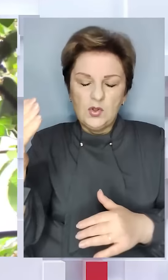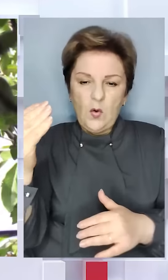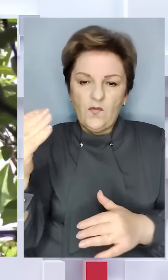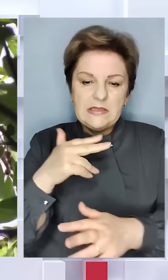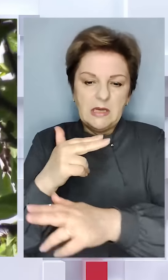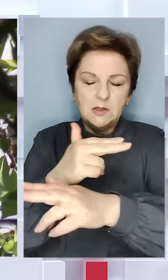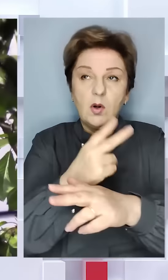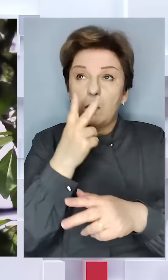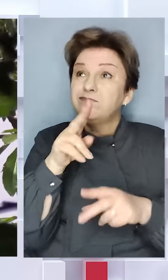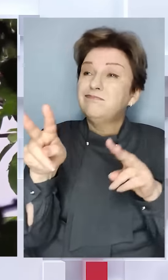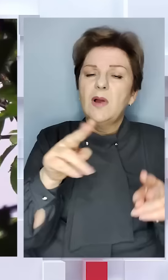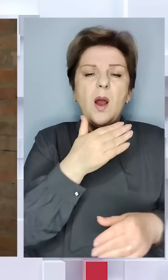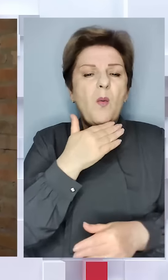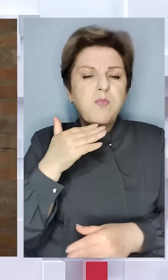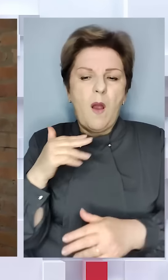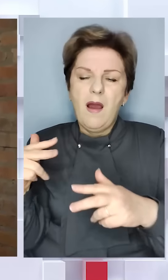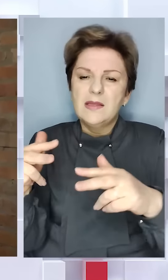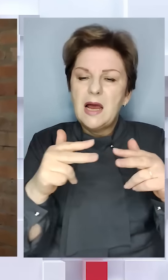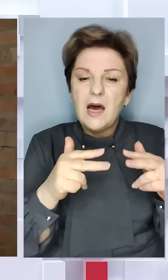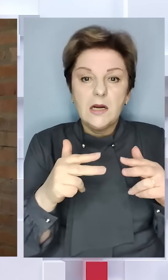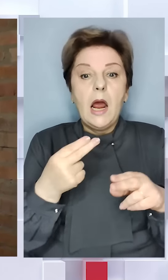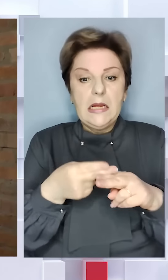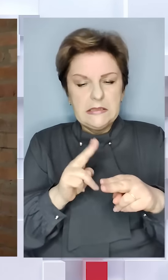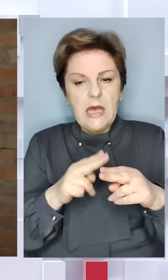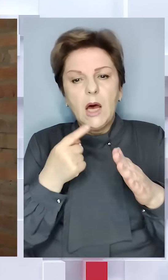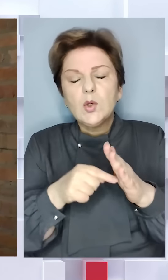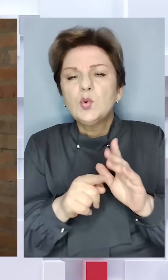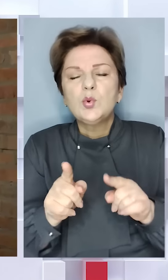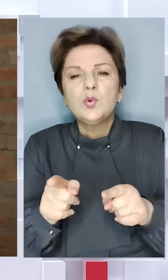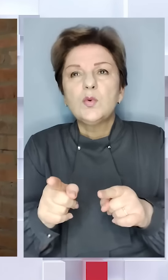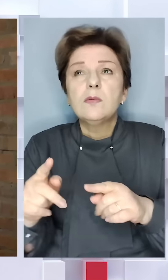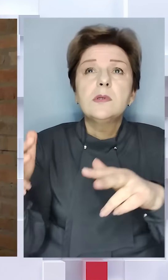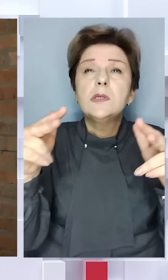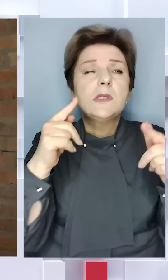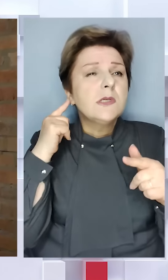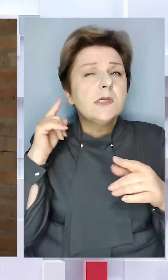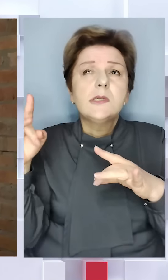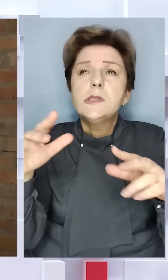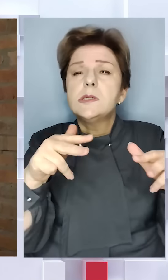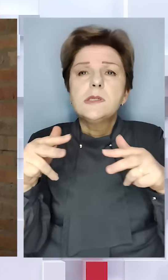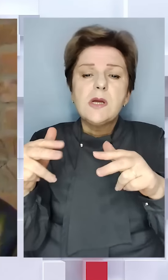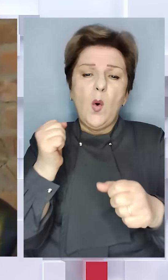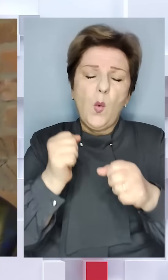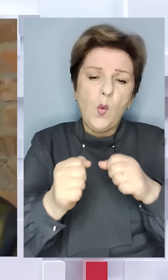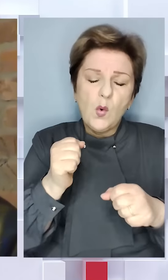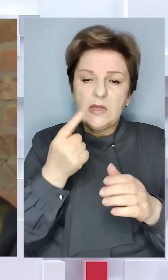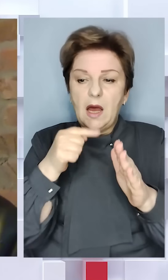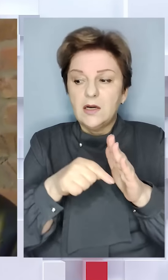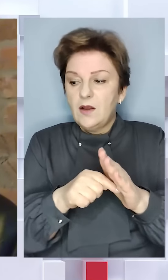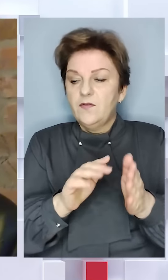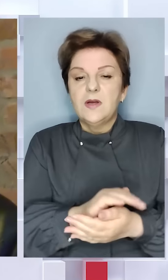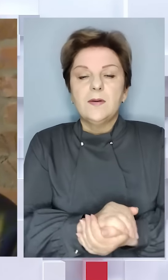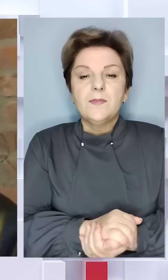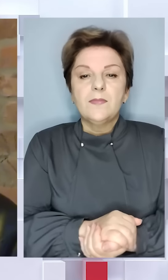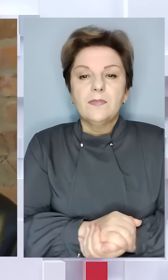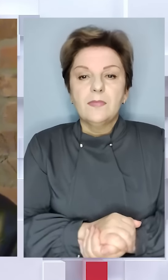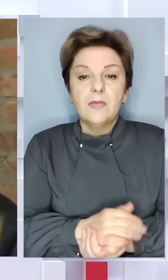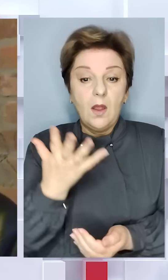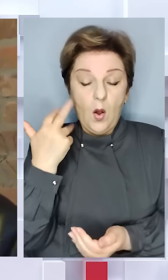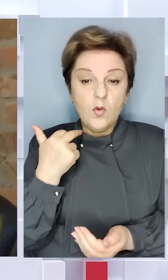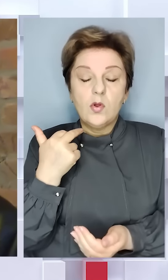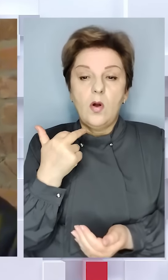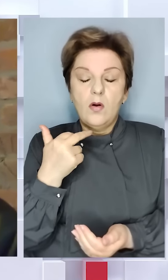йшов. Дуже багато дронів. Це дрони, це розвідка чи це? Так, їхня розвідка. І ударні, і розвідка. Ми виходили з-під боку, де там теж було